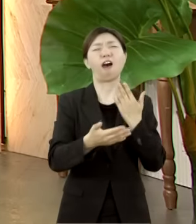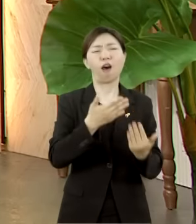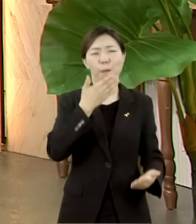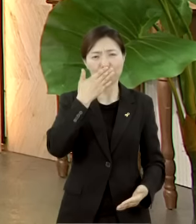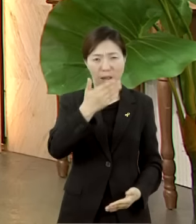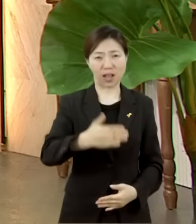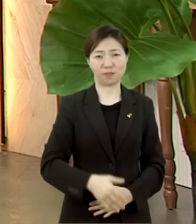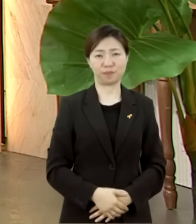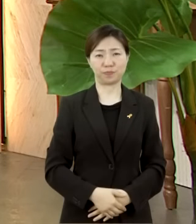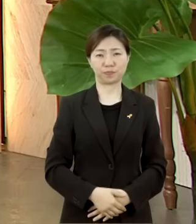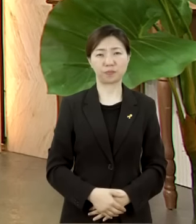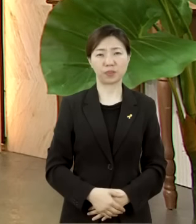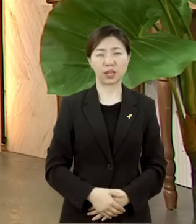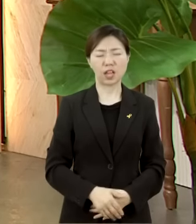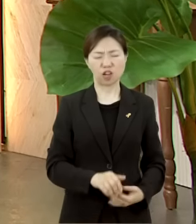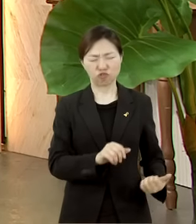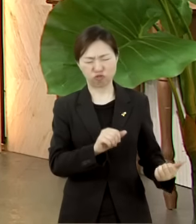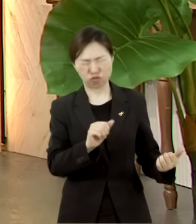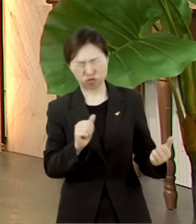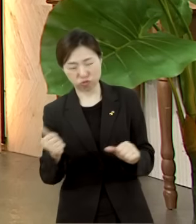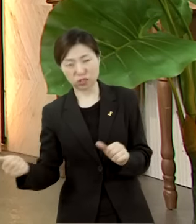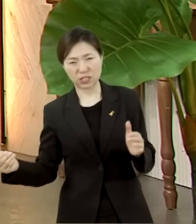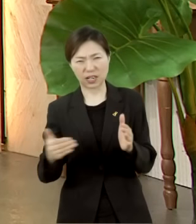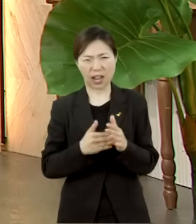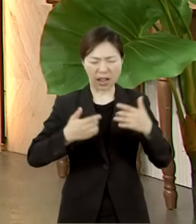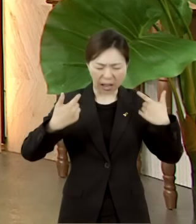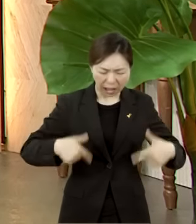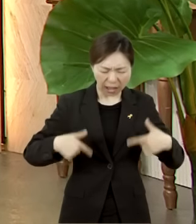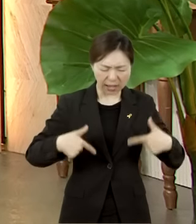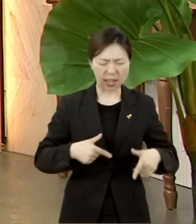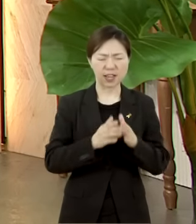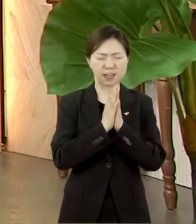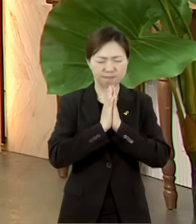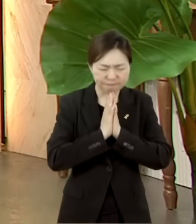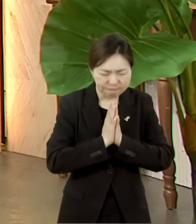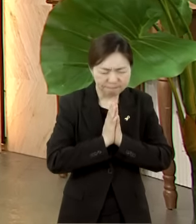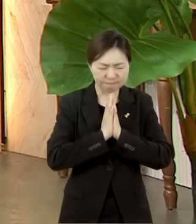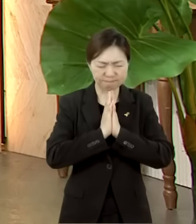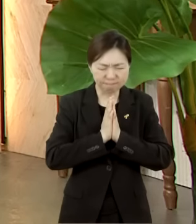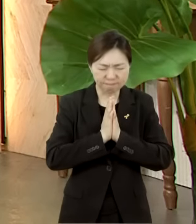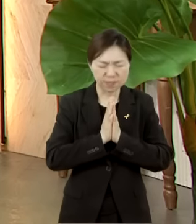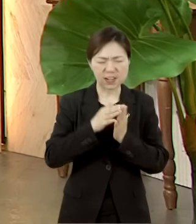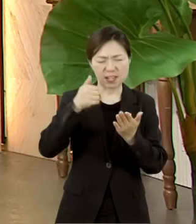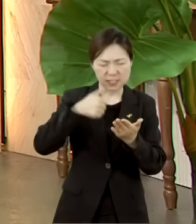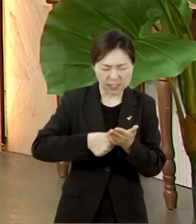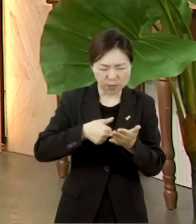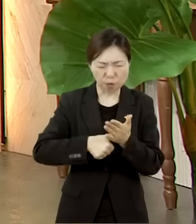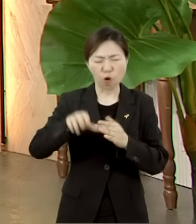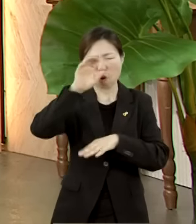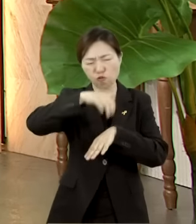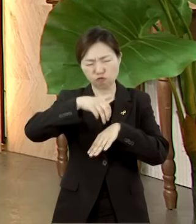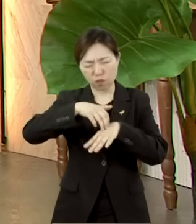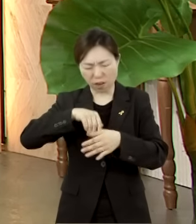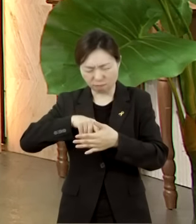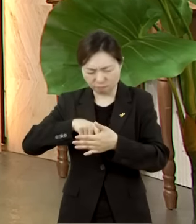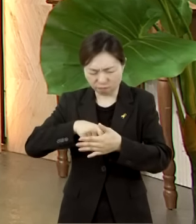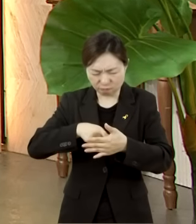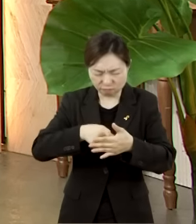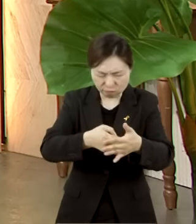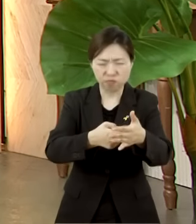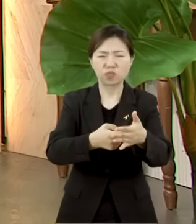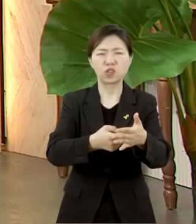간절하게 기도하고 늘 선업을 짓고 항상이 마음을 잘 닦을 수 있도록